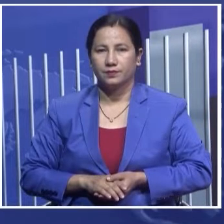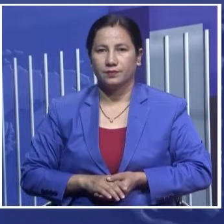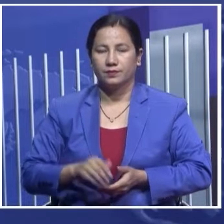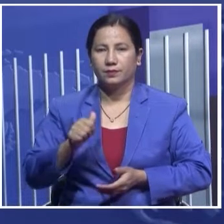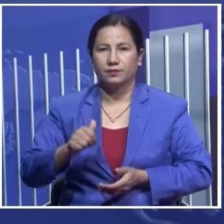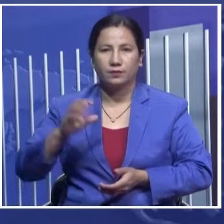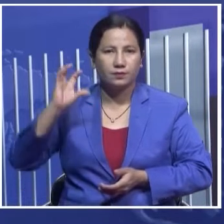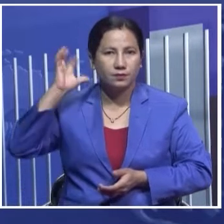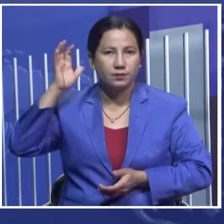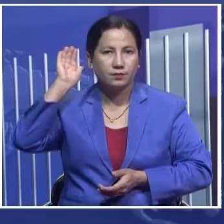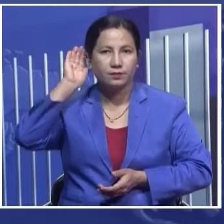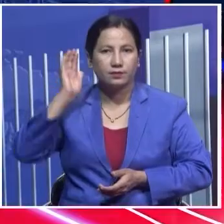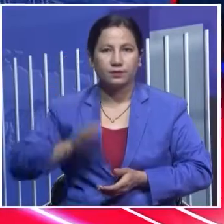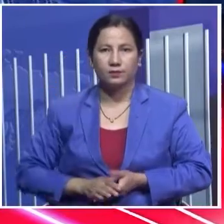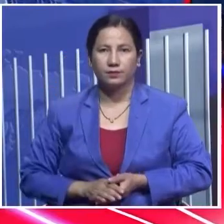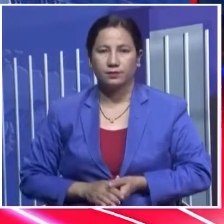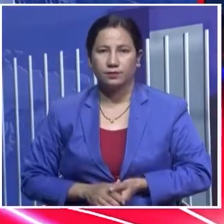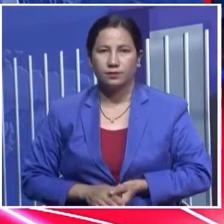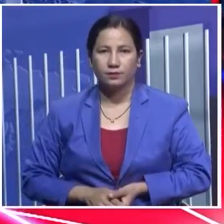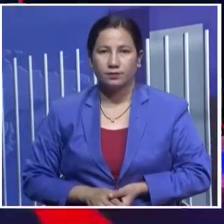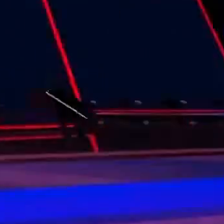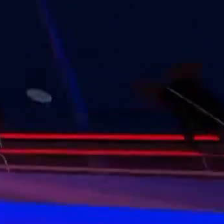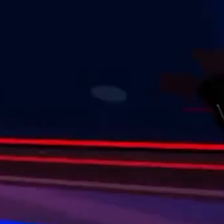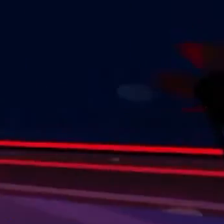अब अन्तर्राष्ट्रिय समाचार।